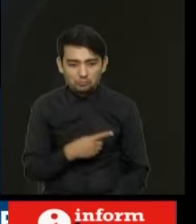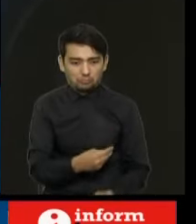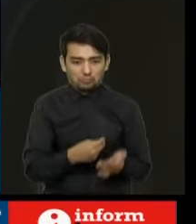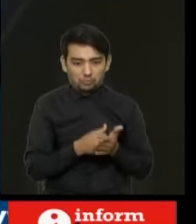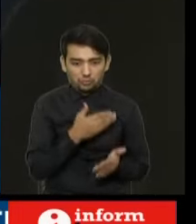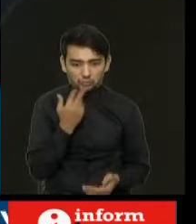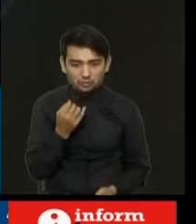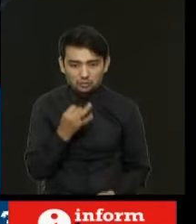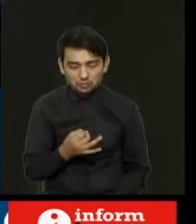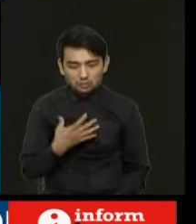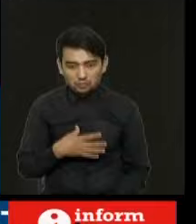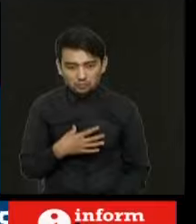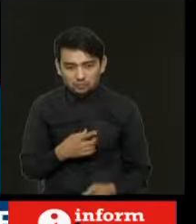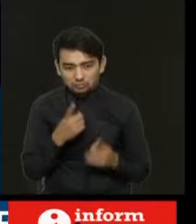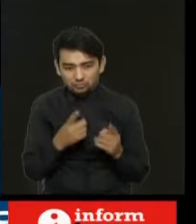криком, шумом.